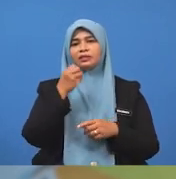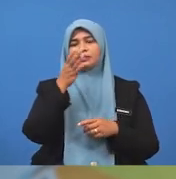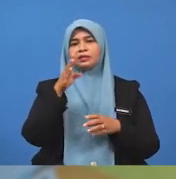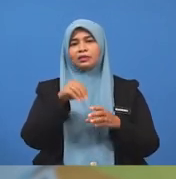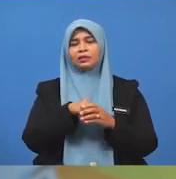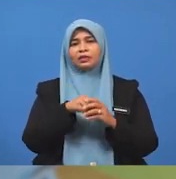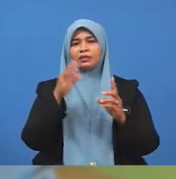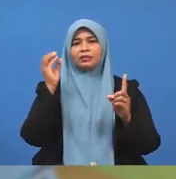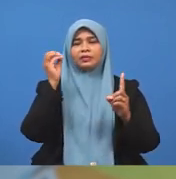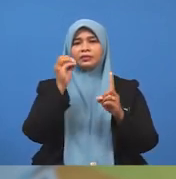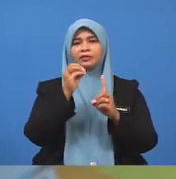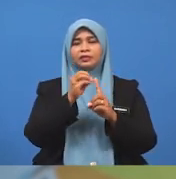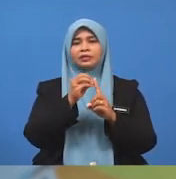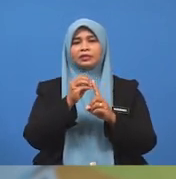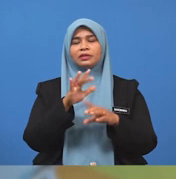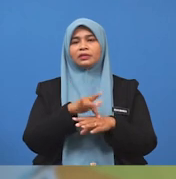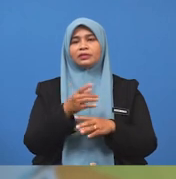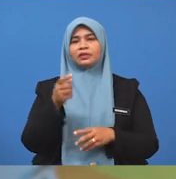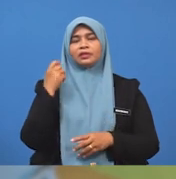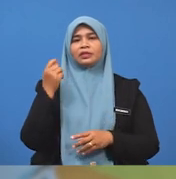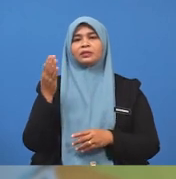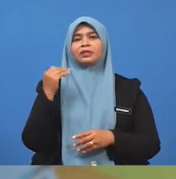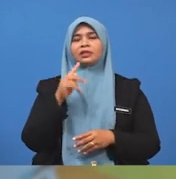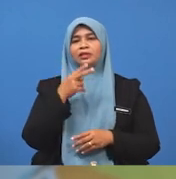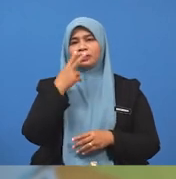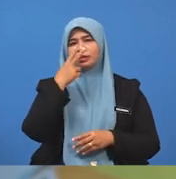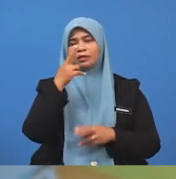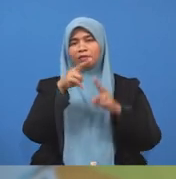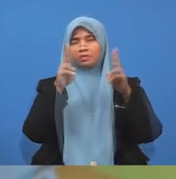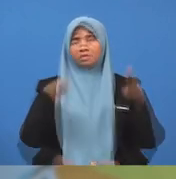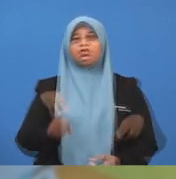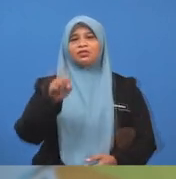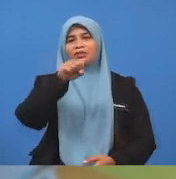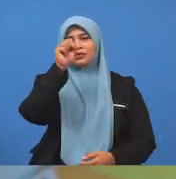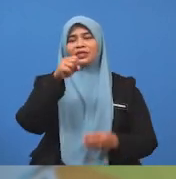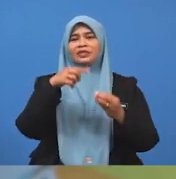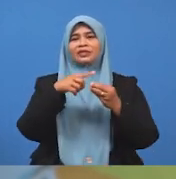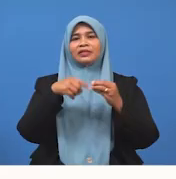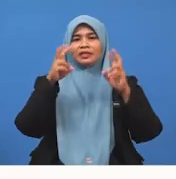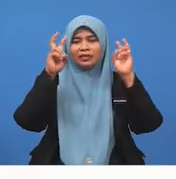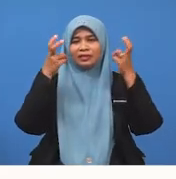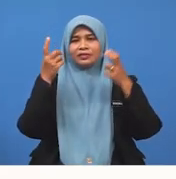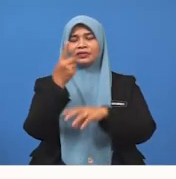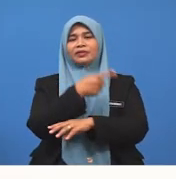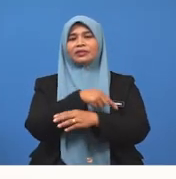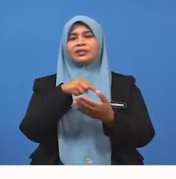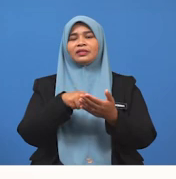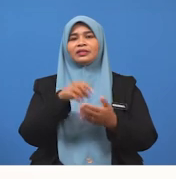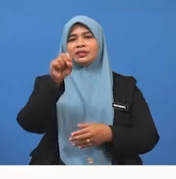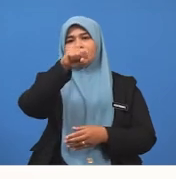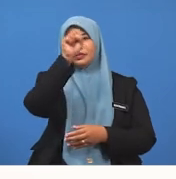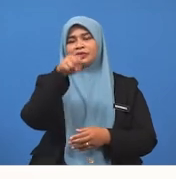objektif pembelajaran di awal jadi Mari Kita uji minder dengan beberapa persoalan berkaitan tajuk hari ini